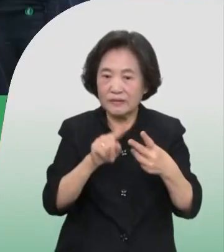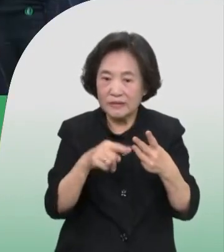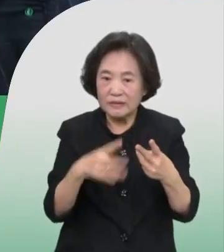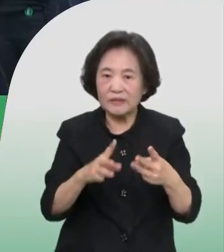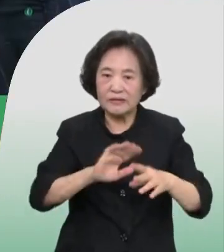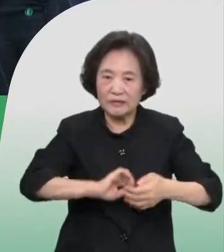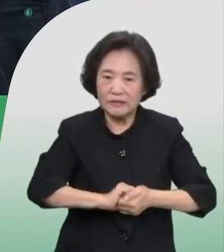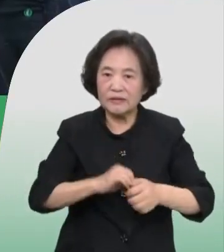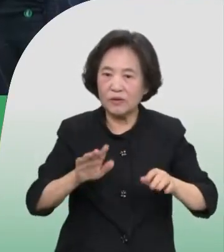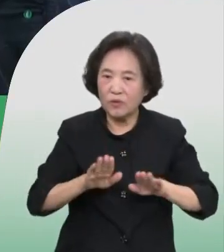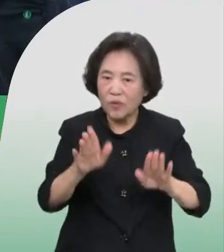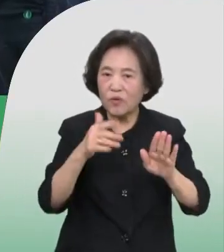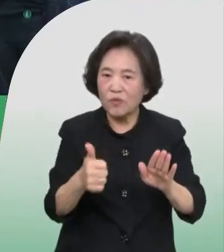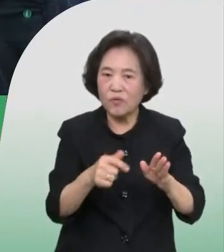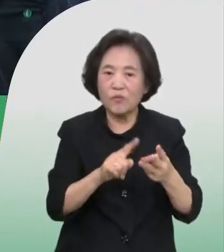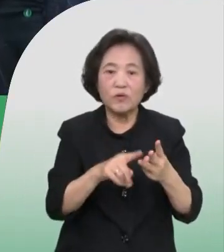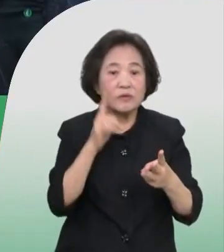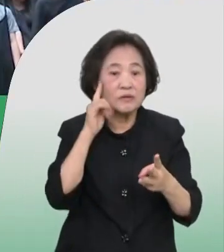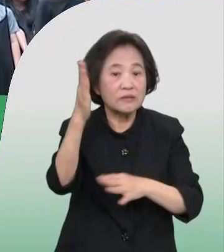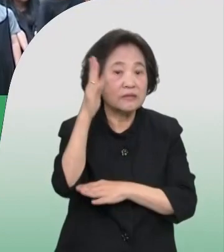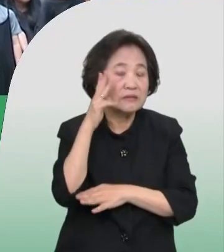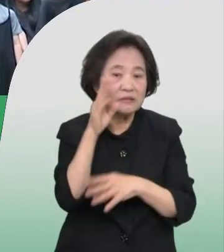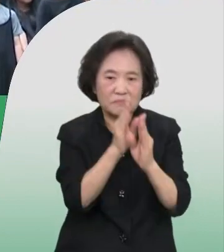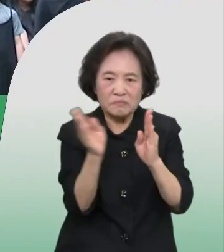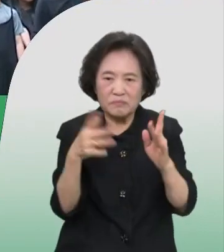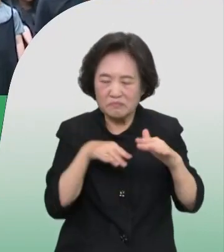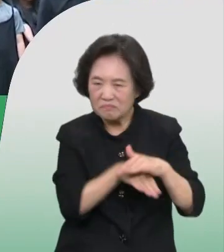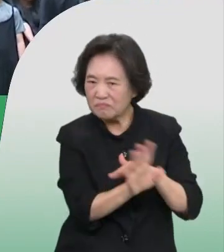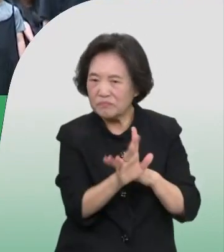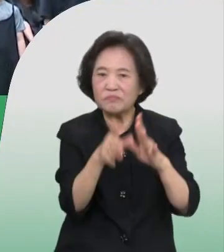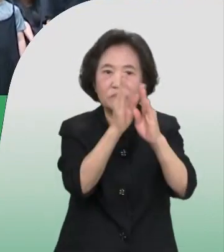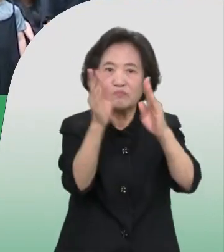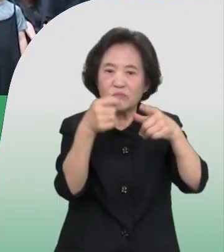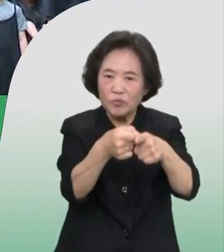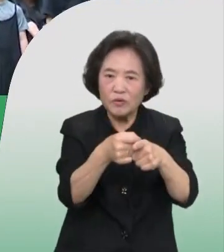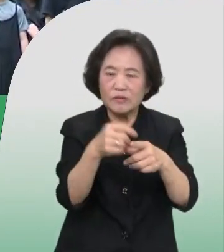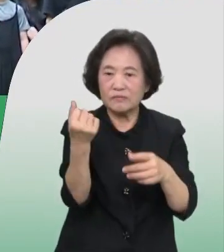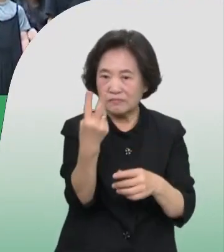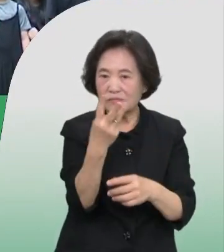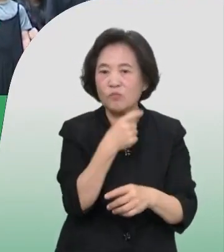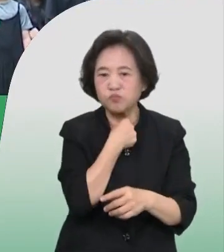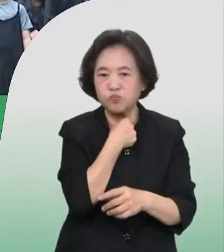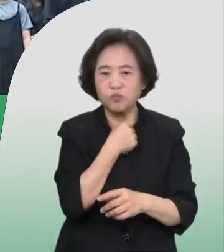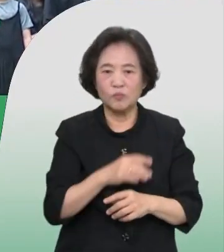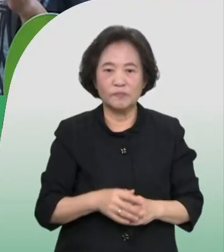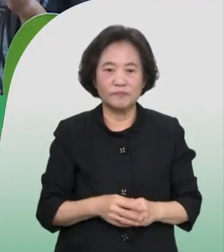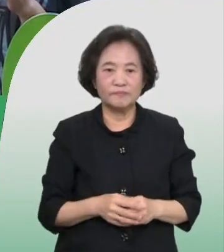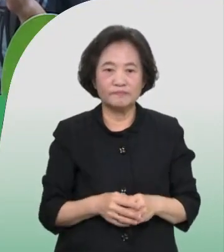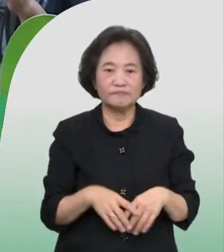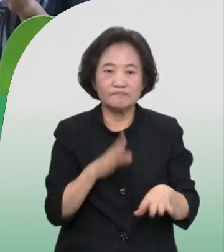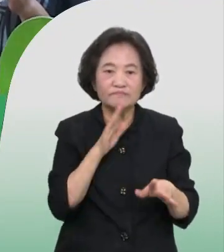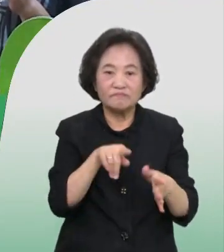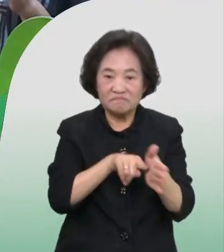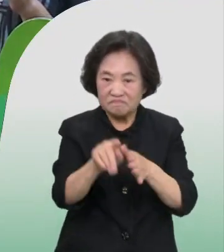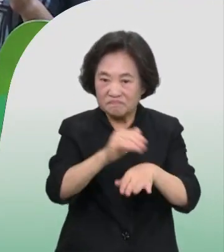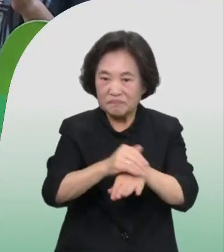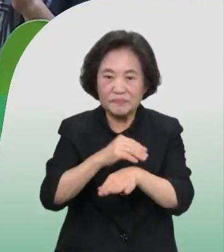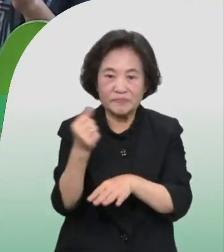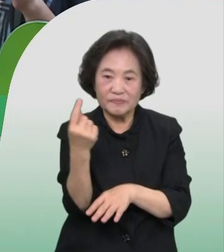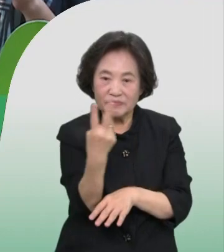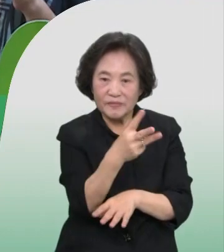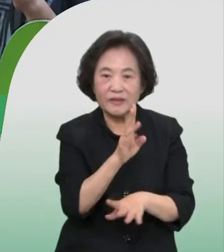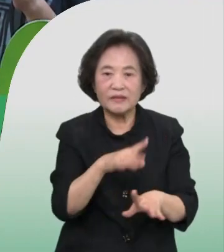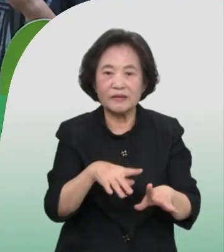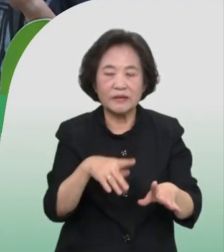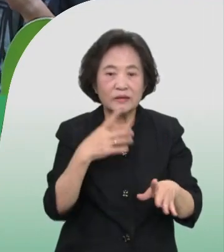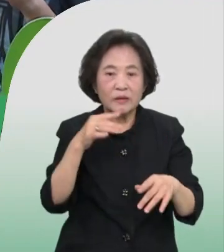该分清重点，政治档案正该实质公开，达到三态主张。 旧则专法无意遗址的保